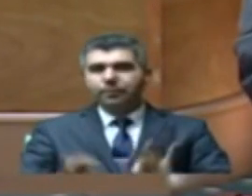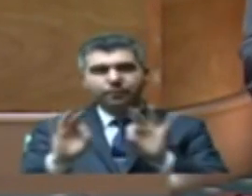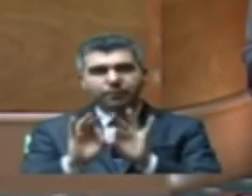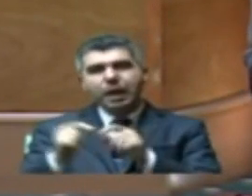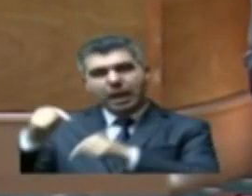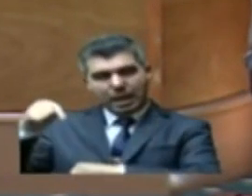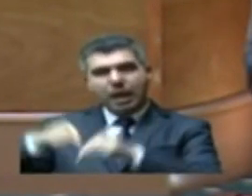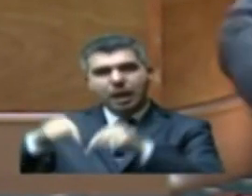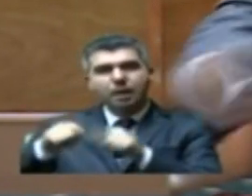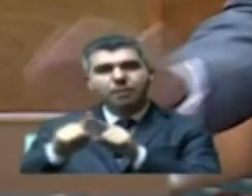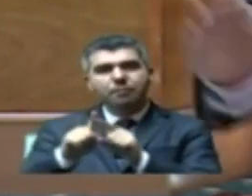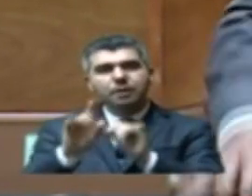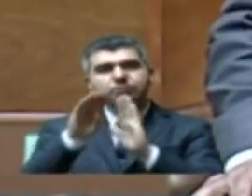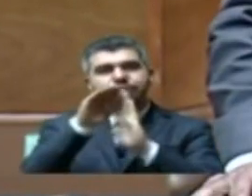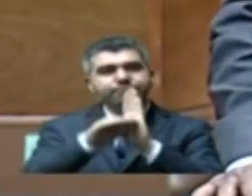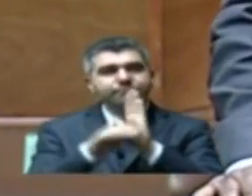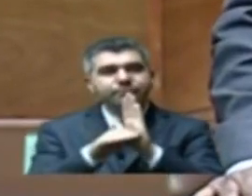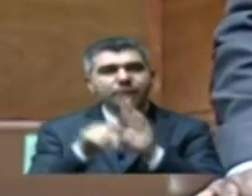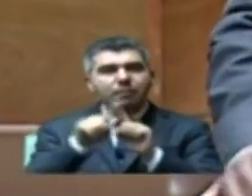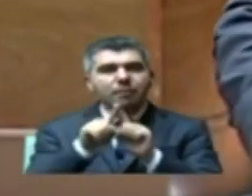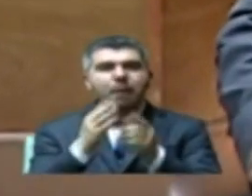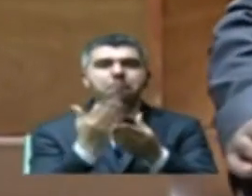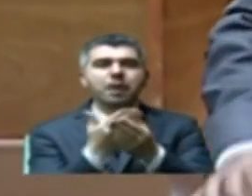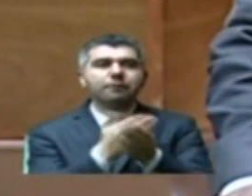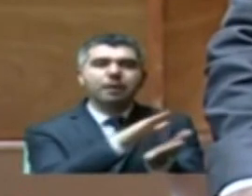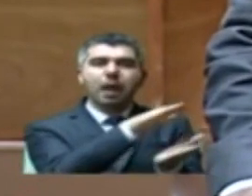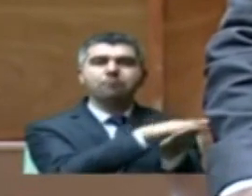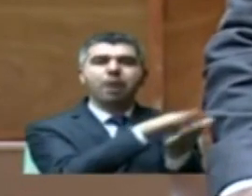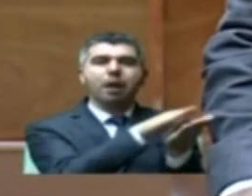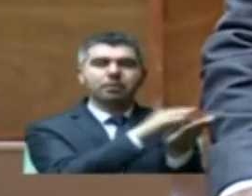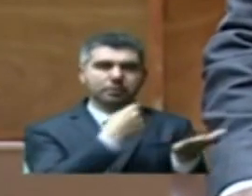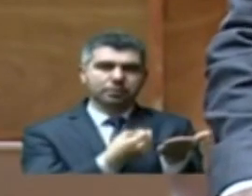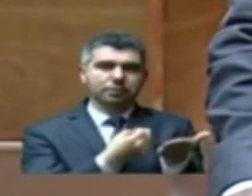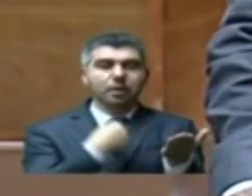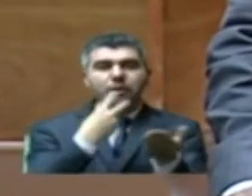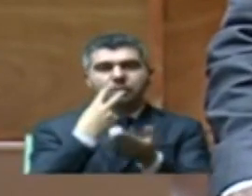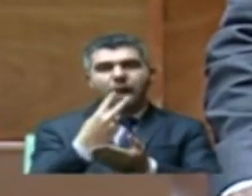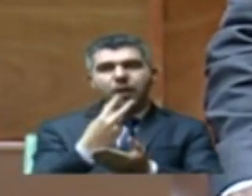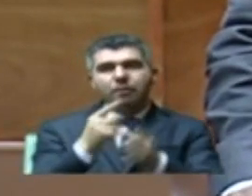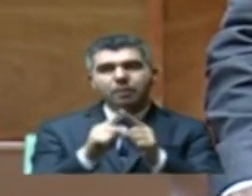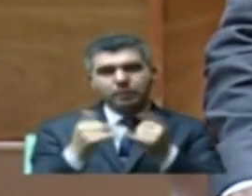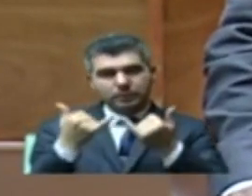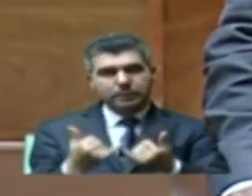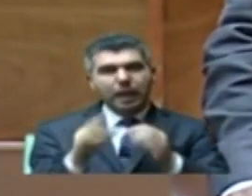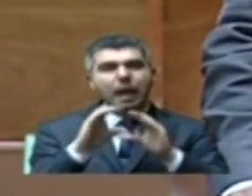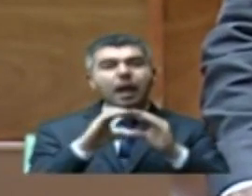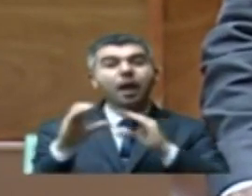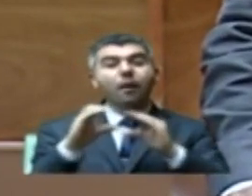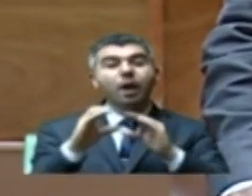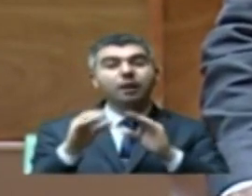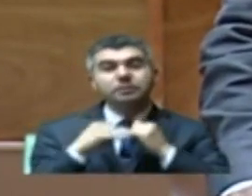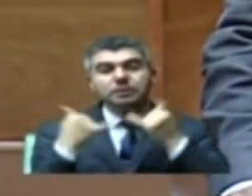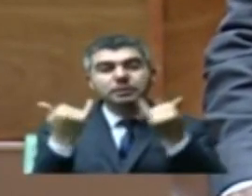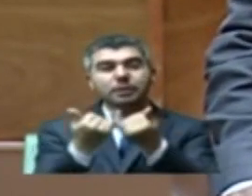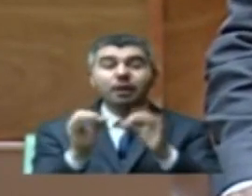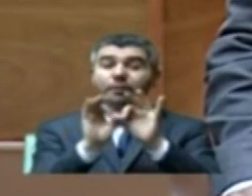الأمور وبقيت في الرفوف السيد الوزير. أنا كنظن على أنه حال الوقت في غياب كيف ما قلت لك الحوار الاجتماعي على أنكم ديروا